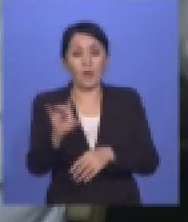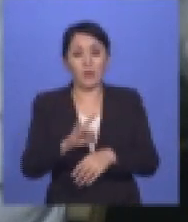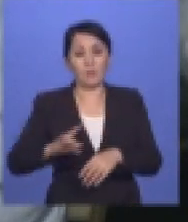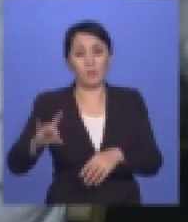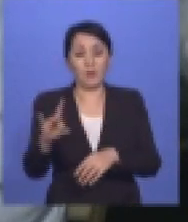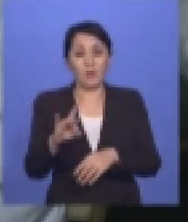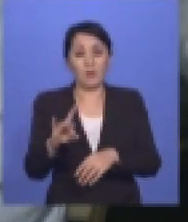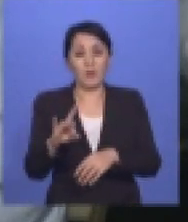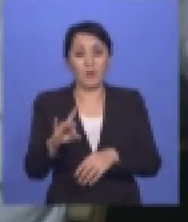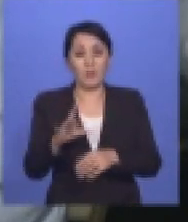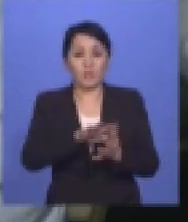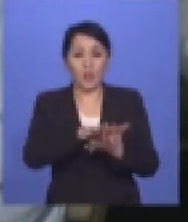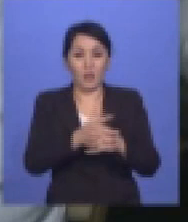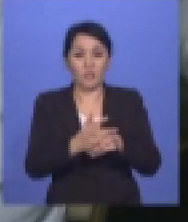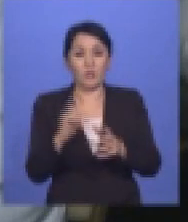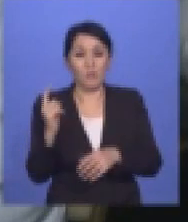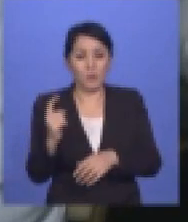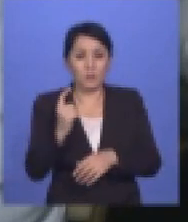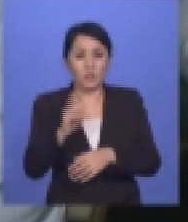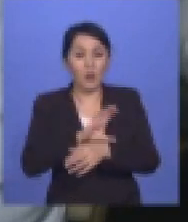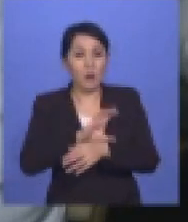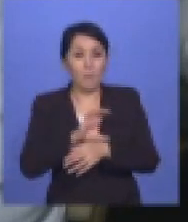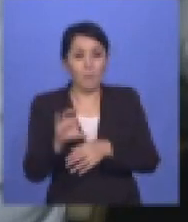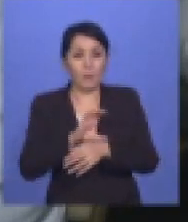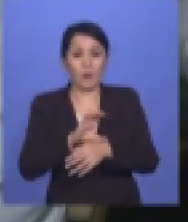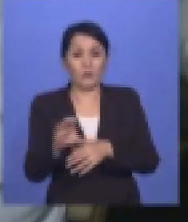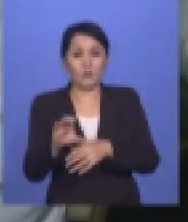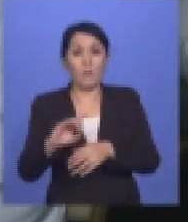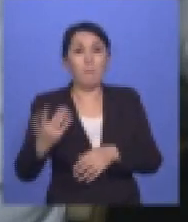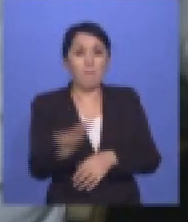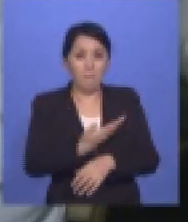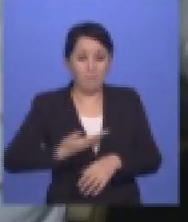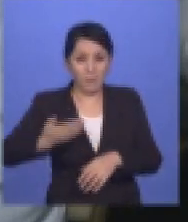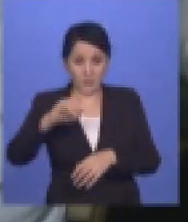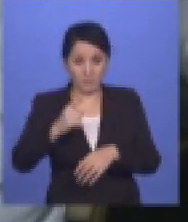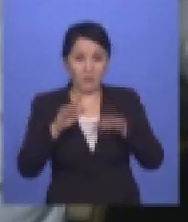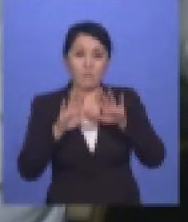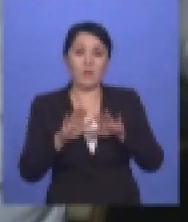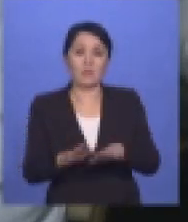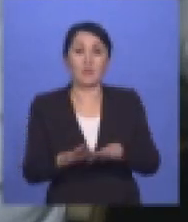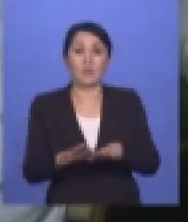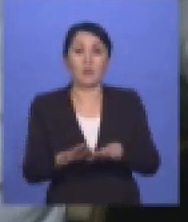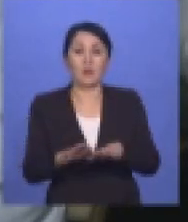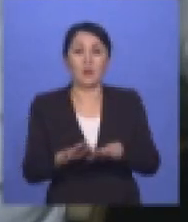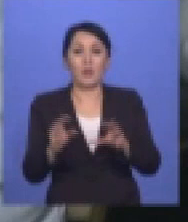Республикада ауыл шаруашылығы өнімін шығару бойынша біз бірінші орындамыз.